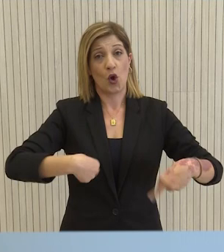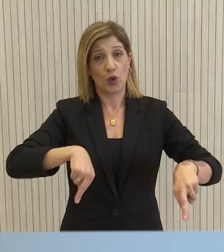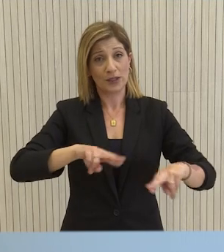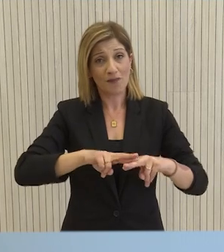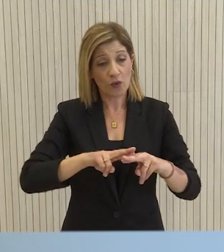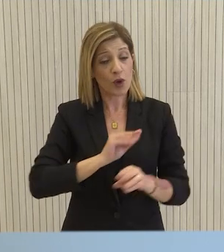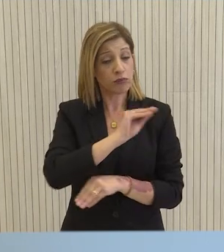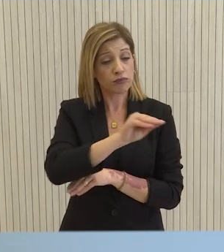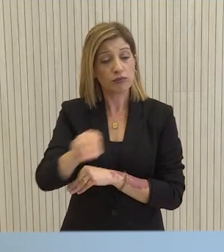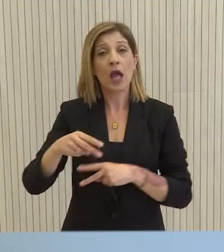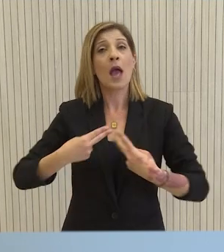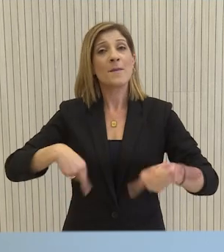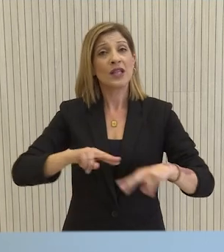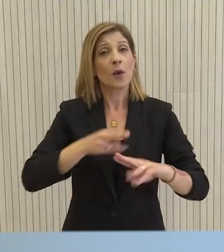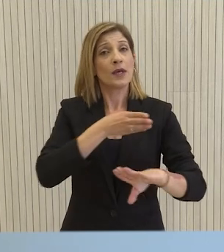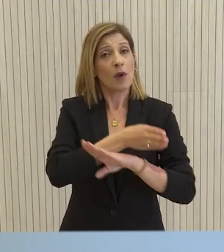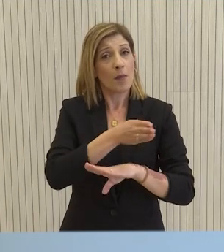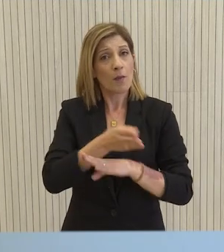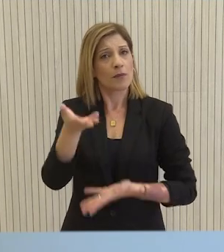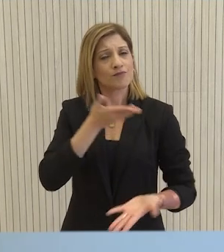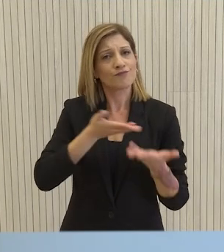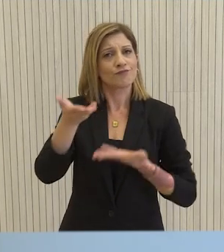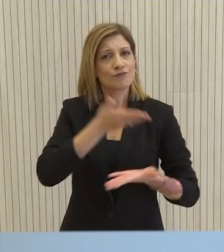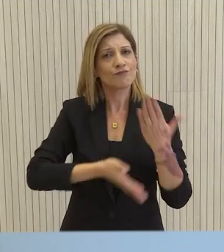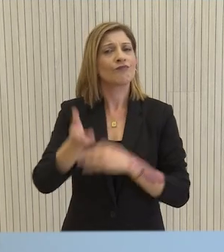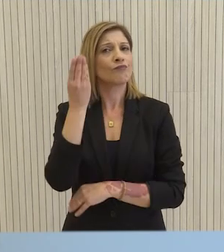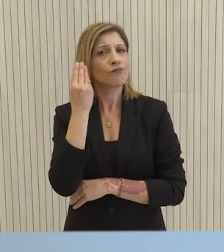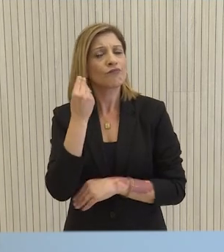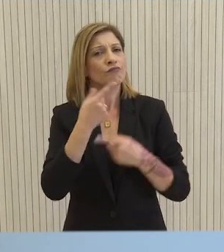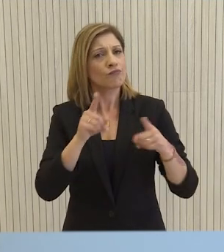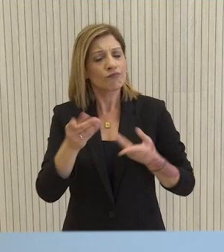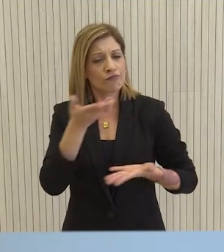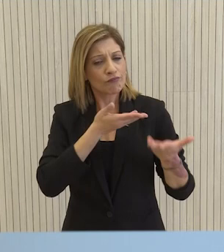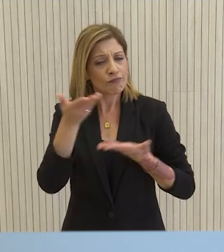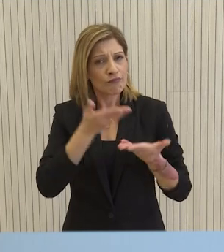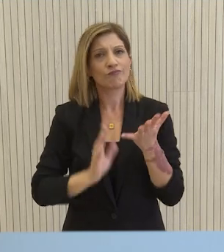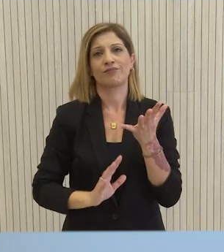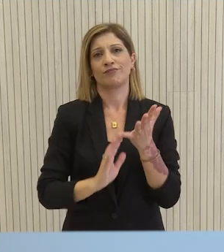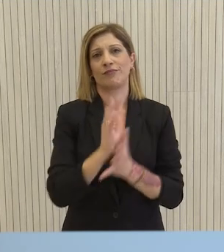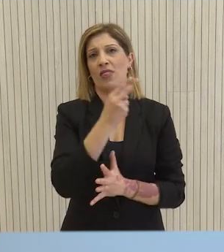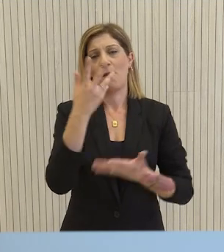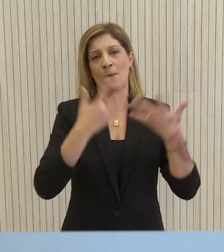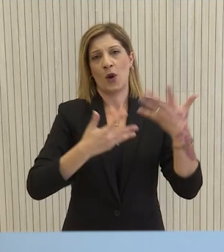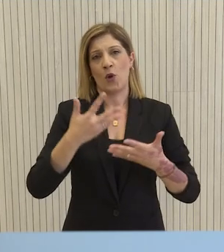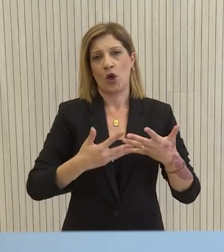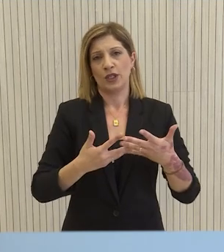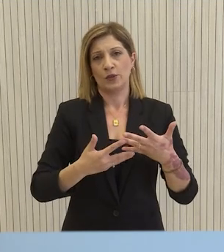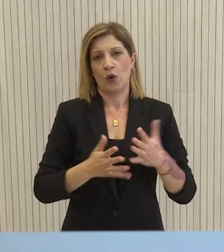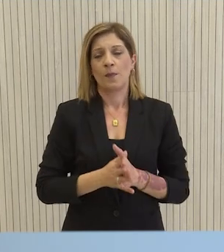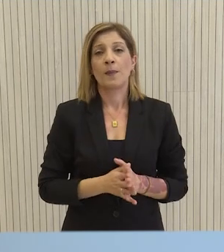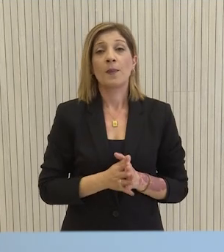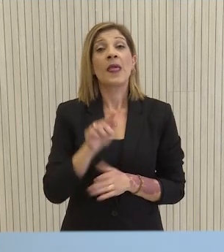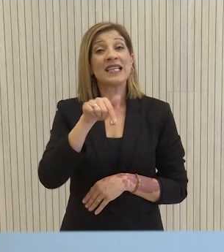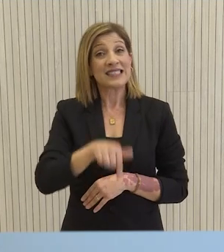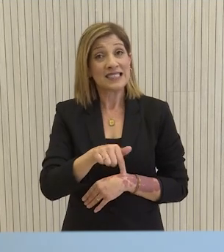αρμόδιες επιτροπές, με ειλικρινή διάθεση, αντάλλαξαν απόψεις, άκουσαν προβληματισμούς και εισηγήσεις για να διαμορφωθεί ο προϋπολογισμός.